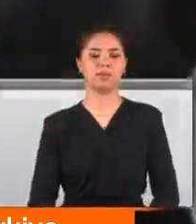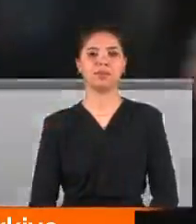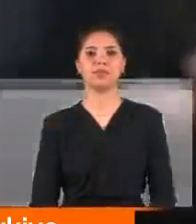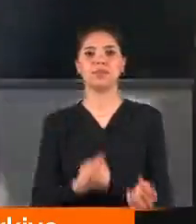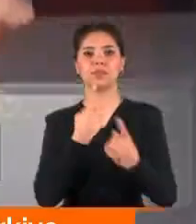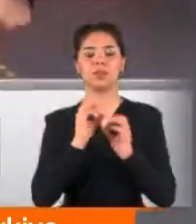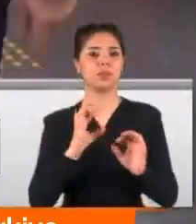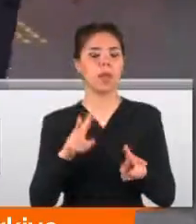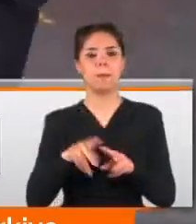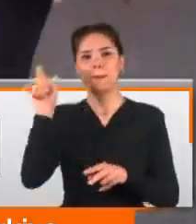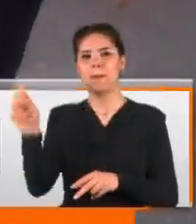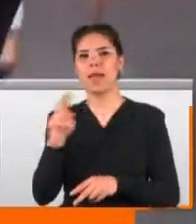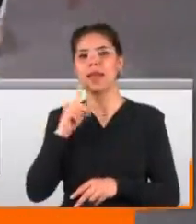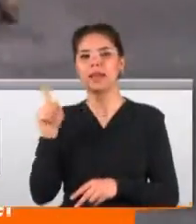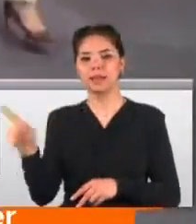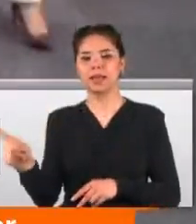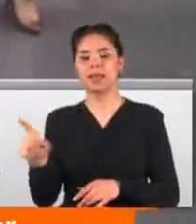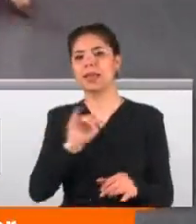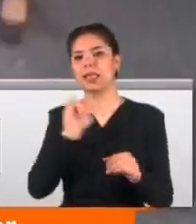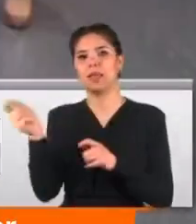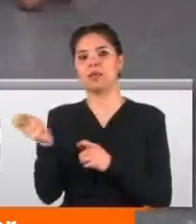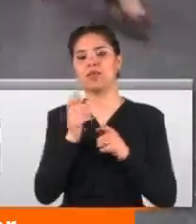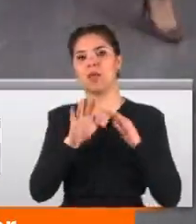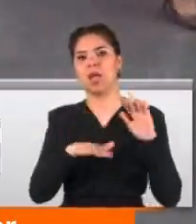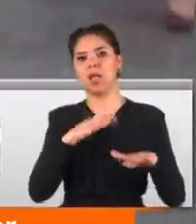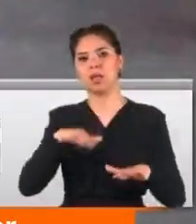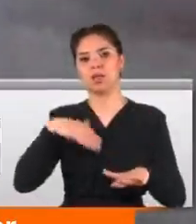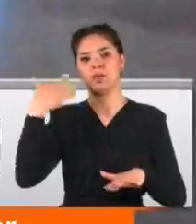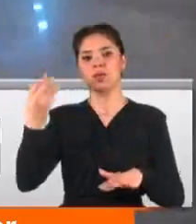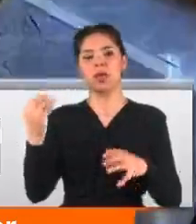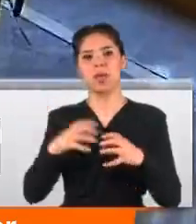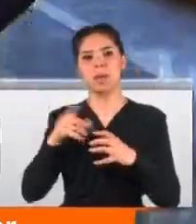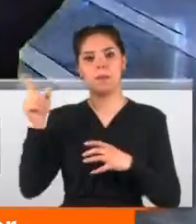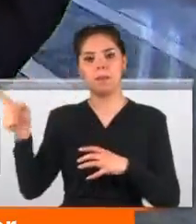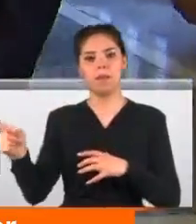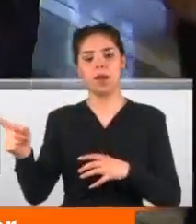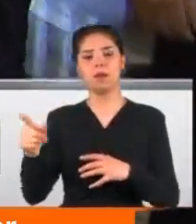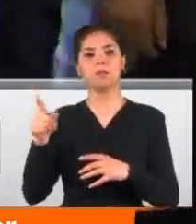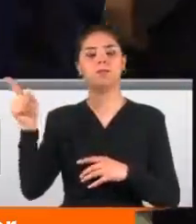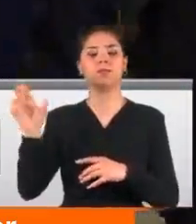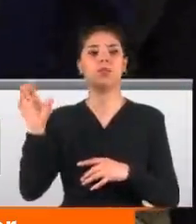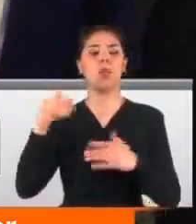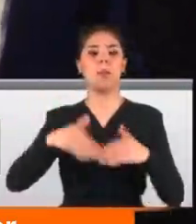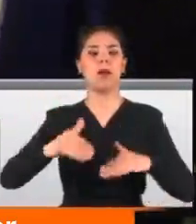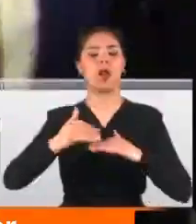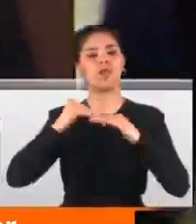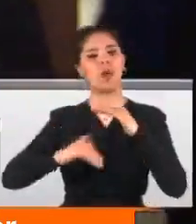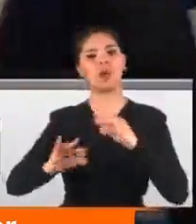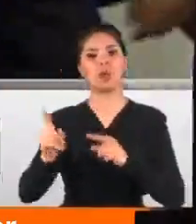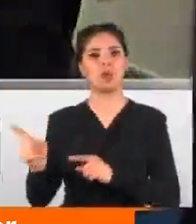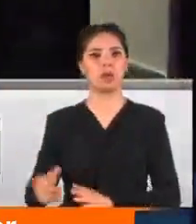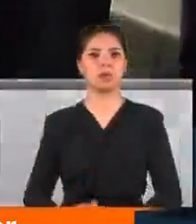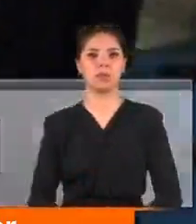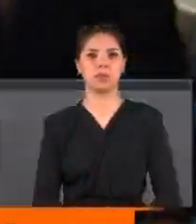Kulislerde Akşener'in peş peşe attığı tepki çeken hamlelerinin ardından İYİ Parti'nin baraj altı kalabileceği konuşuluyor.